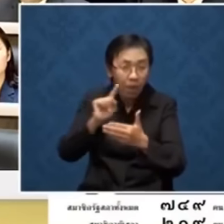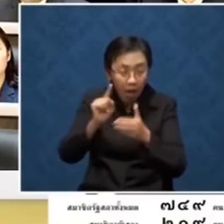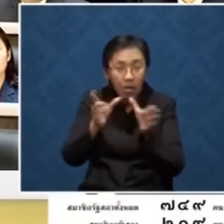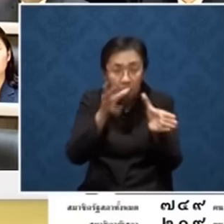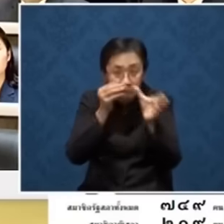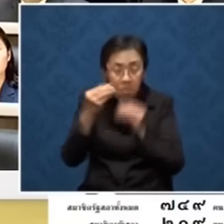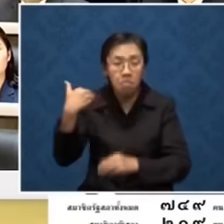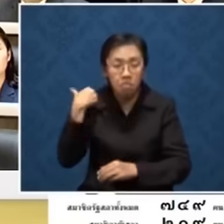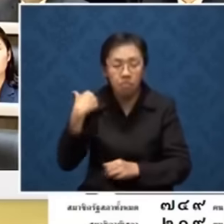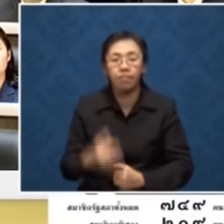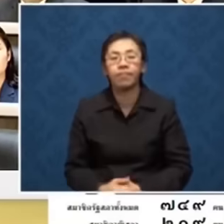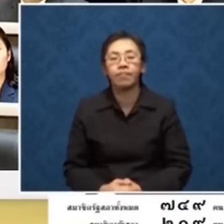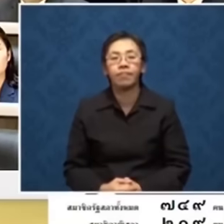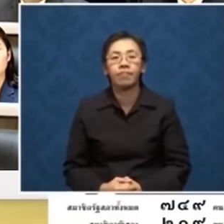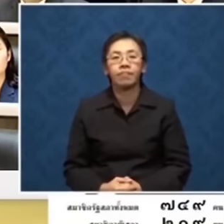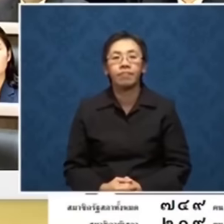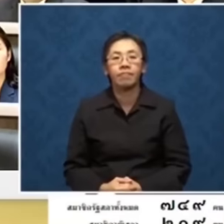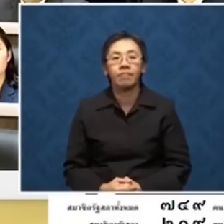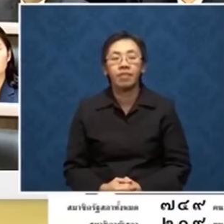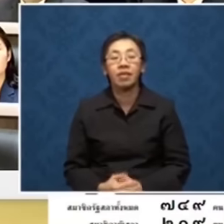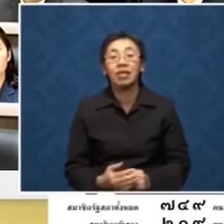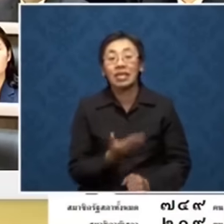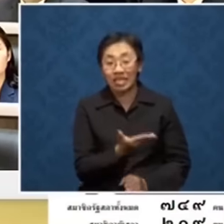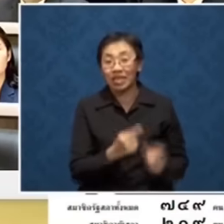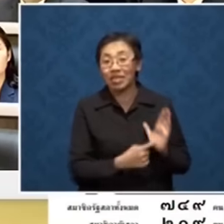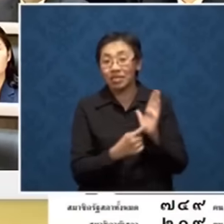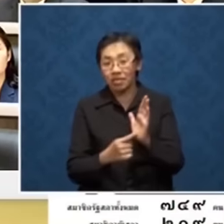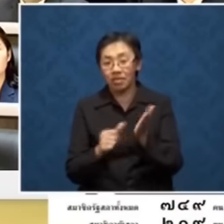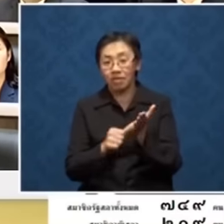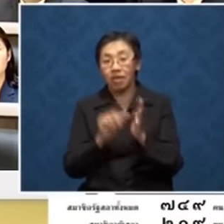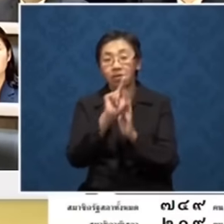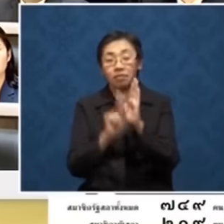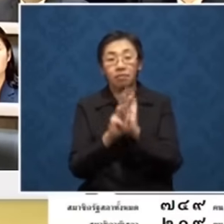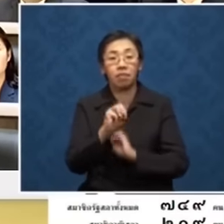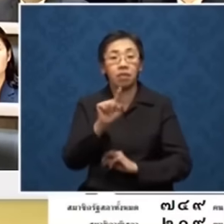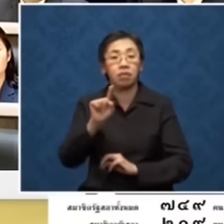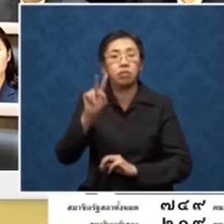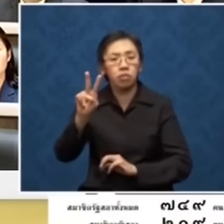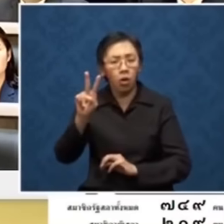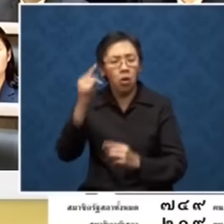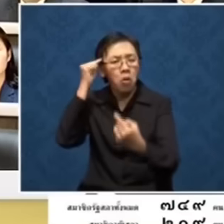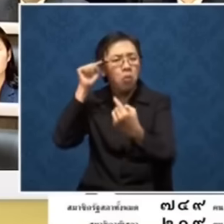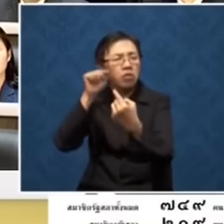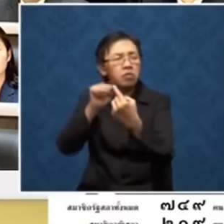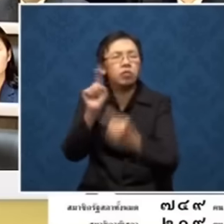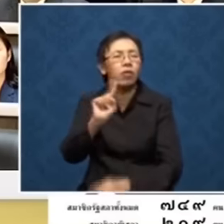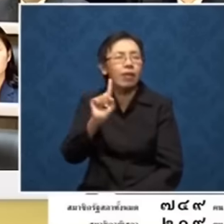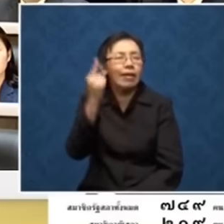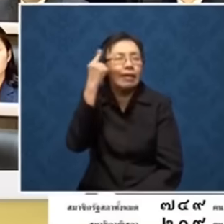การที่ท่านนำเสนอที่จะแก้มาตรา112ท่านมีจุดประสงค์มุ่งหวังอย่างไรนะครับ